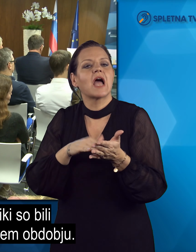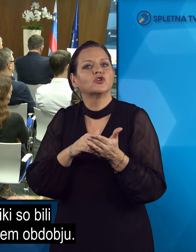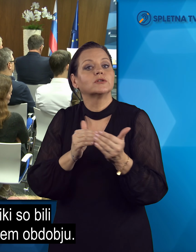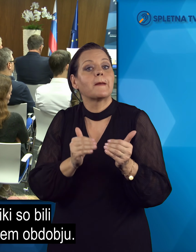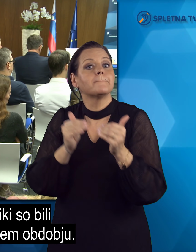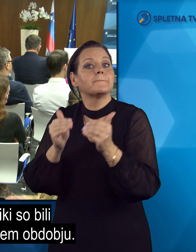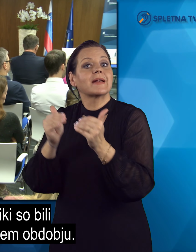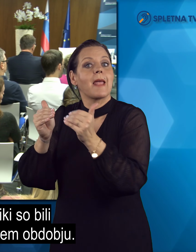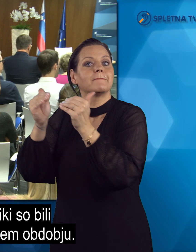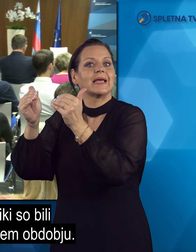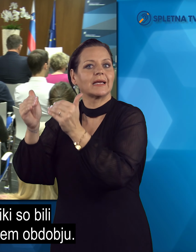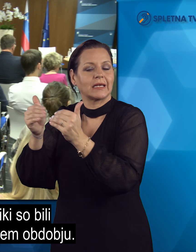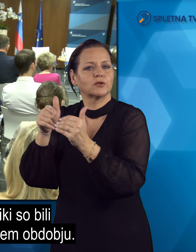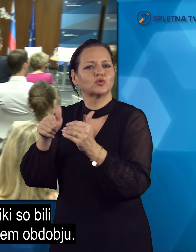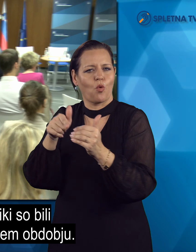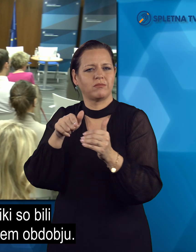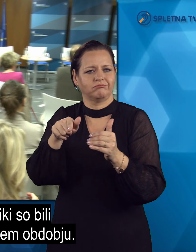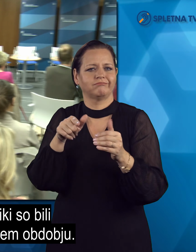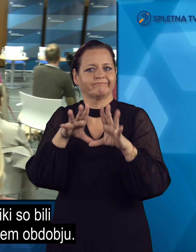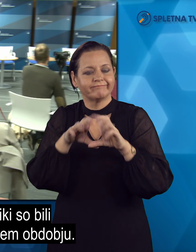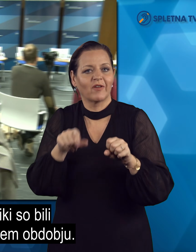obdobju.